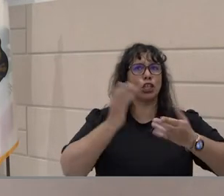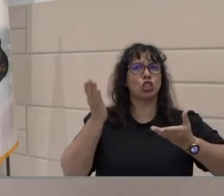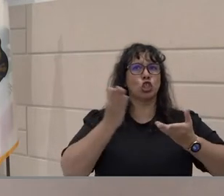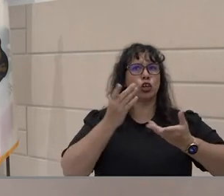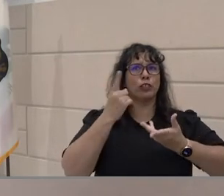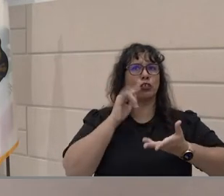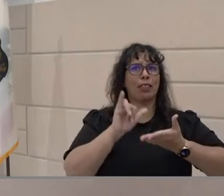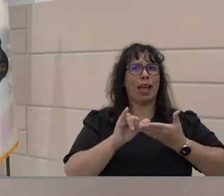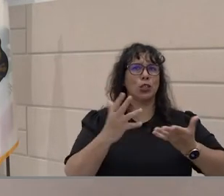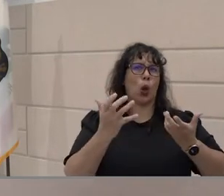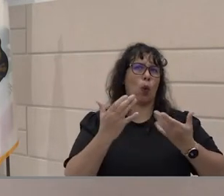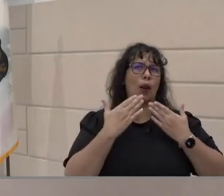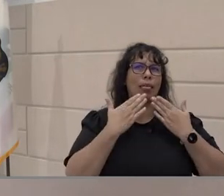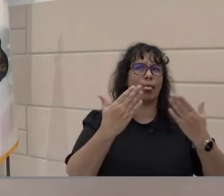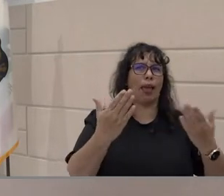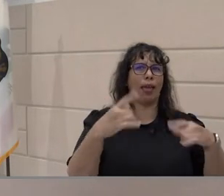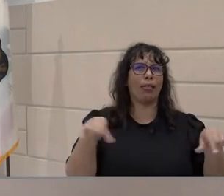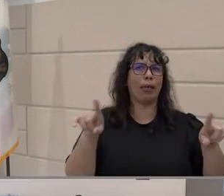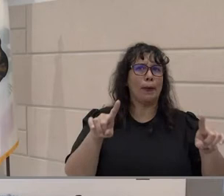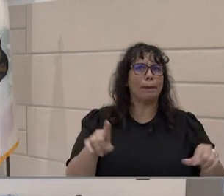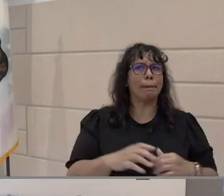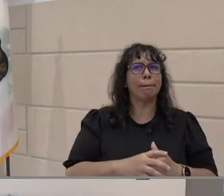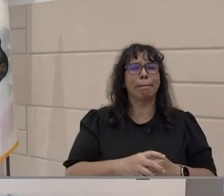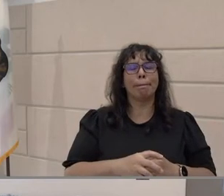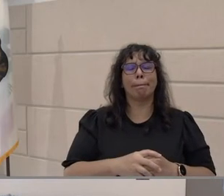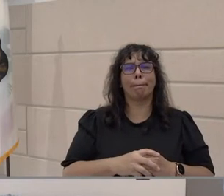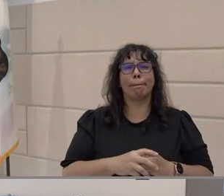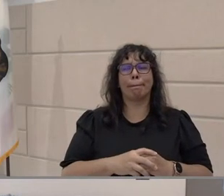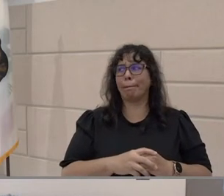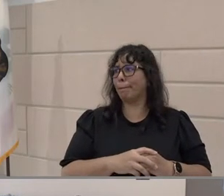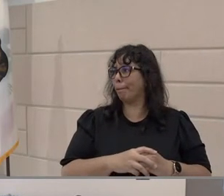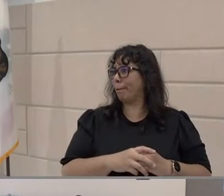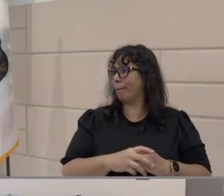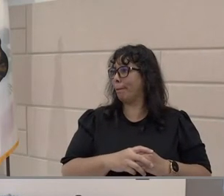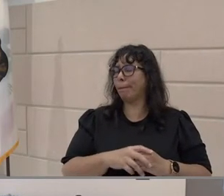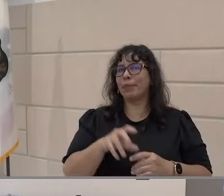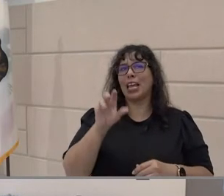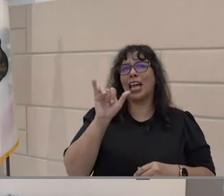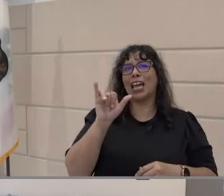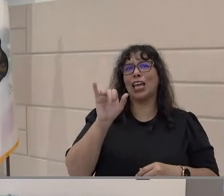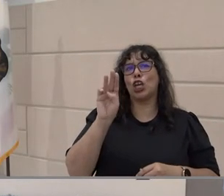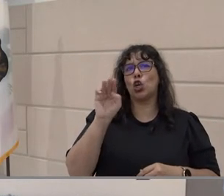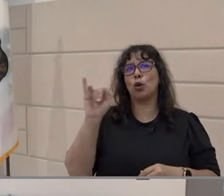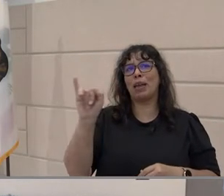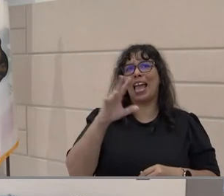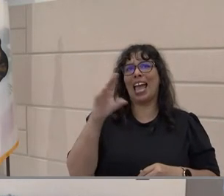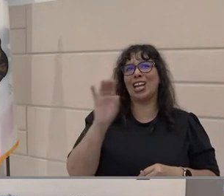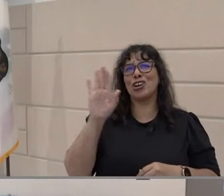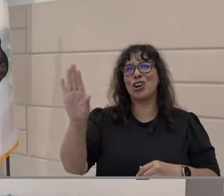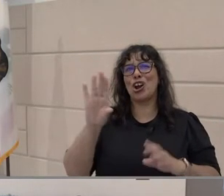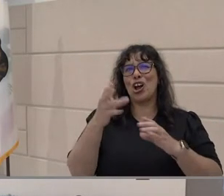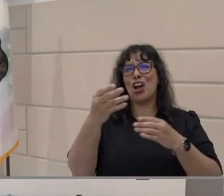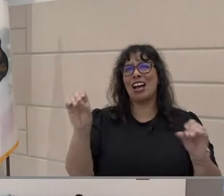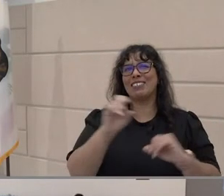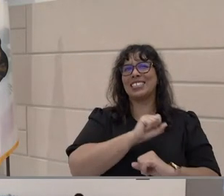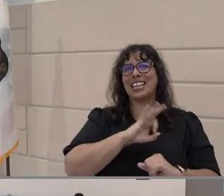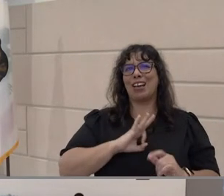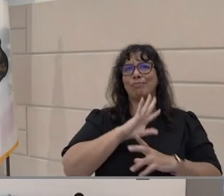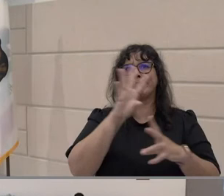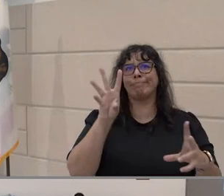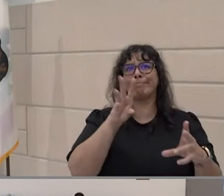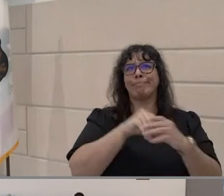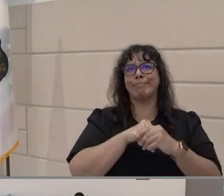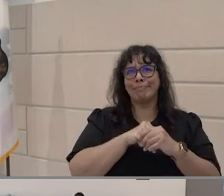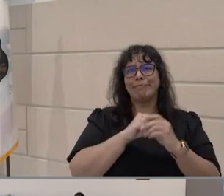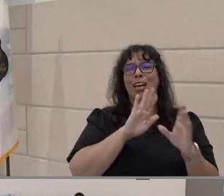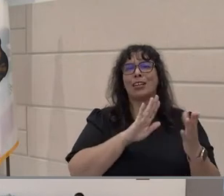មន៍ដែលបានចំណាយពេលចូលរួមក្នុងការឆ្លើយសំណួរមកលើការឆែកពិនិត្យនេះហើយក្រសួងរ